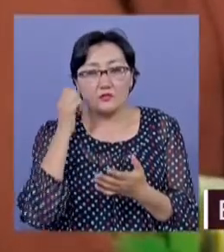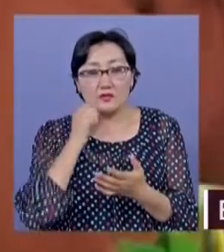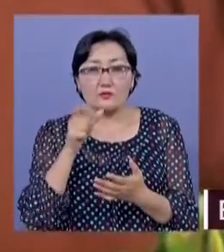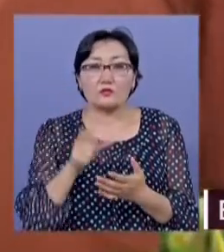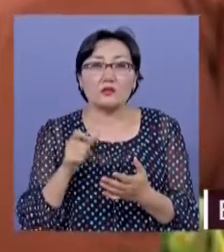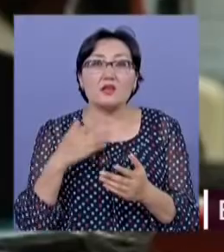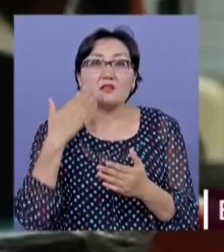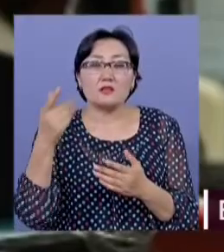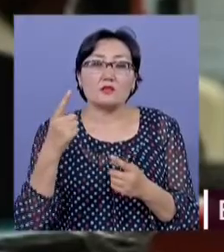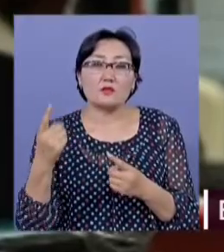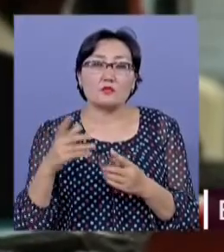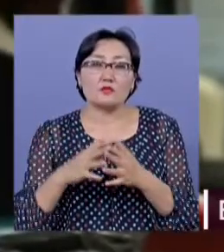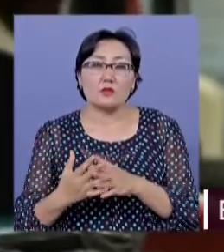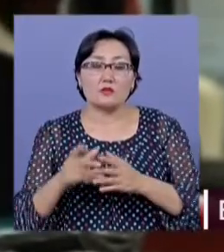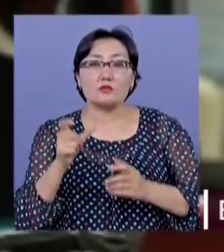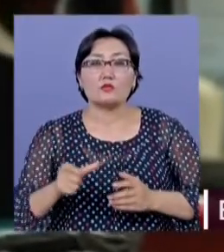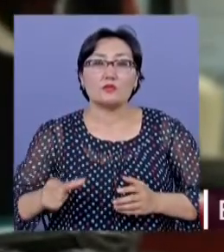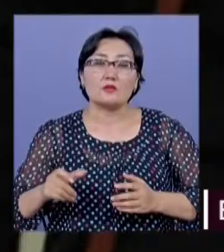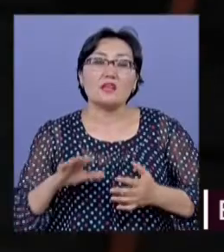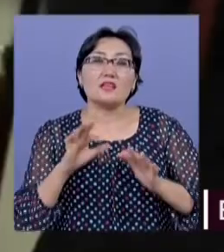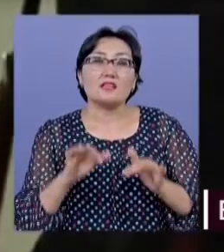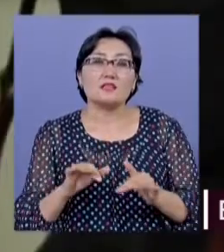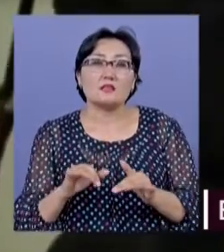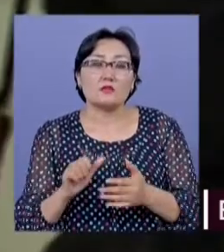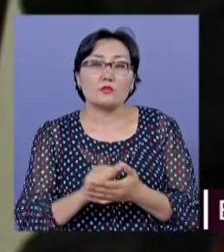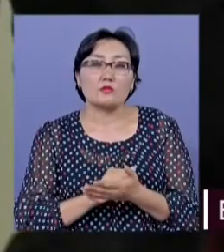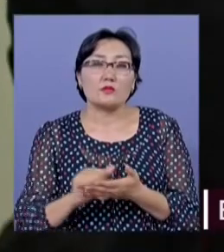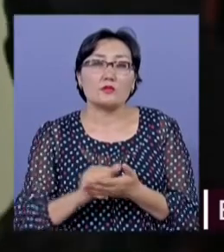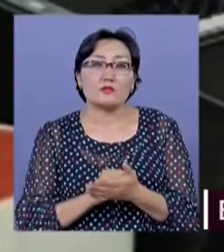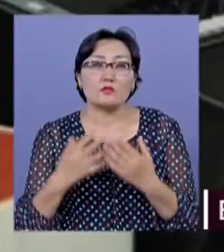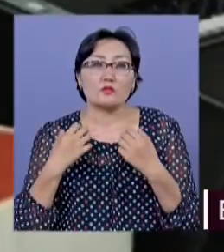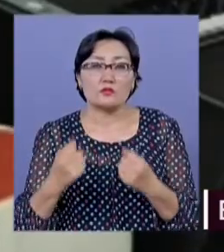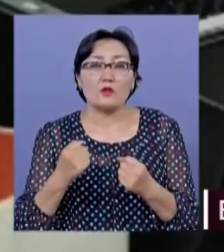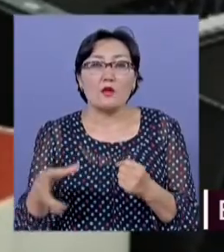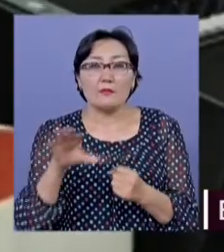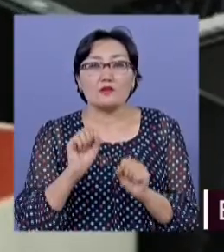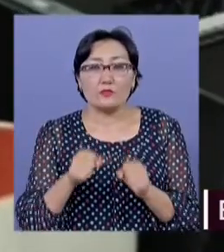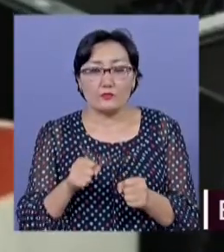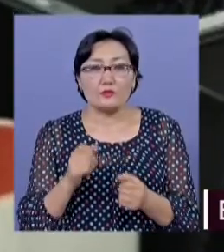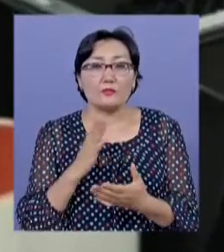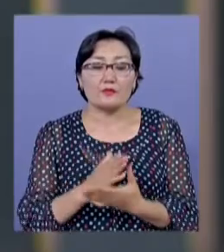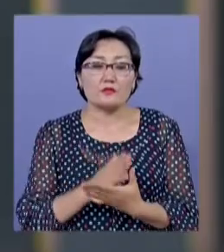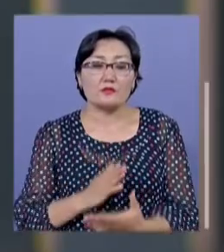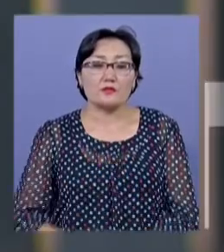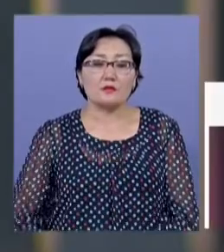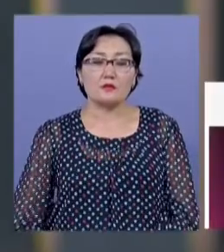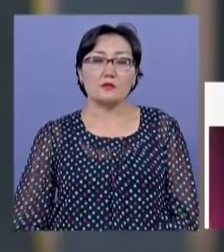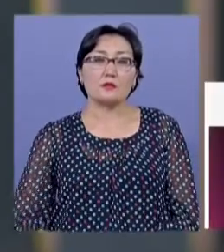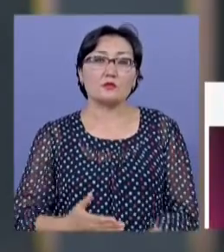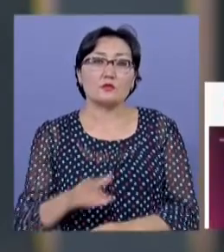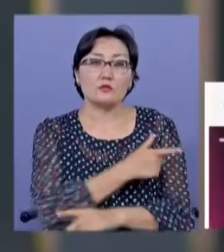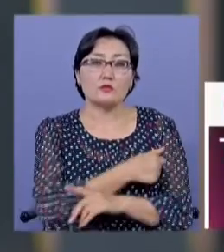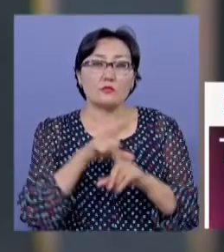мен шалғайда жатқан елді мекендердің тұрғындары да электрондық денсаулық төлқұжатын пайдалануына барынша мүмкіндік қарастырылған. Бұдан былай